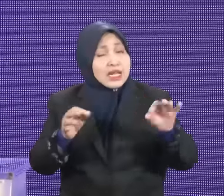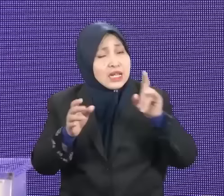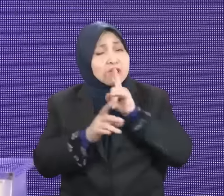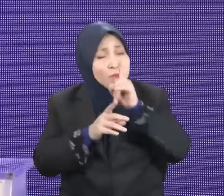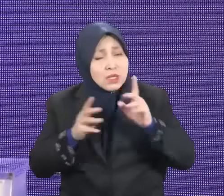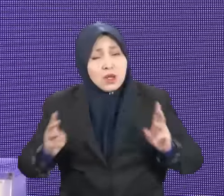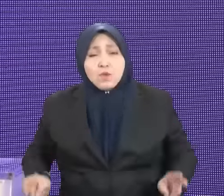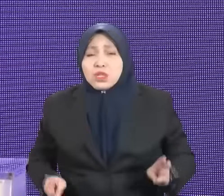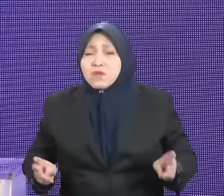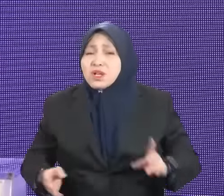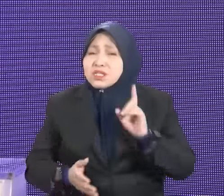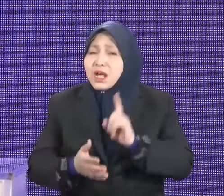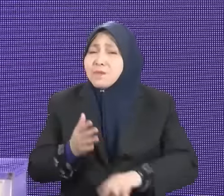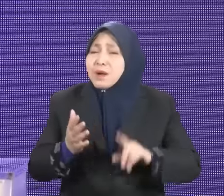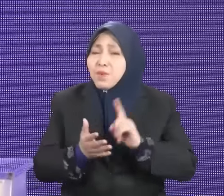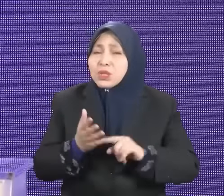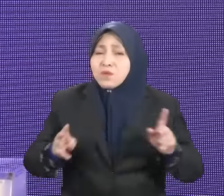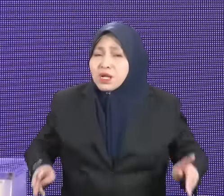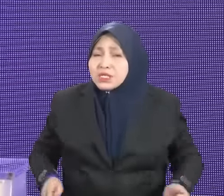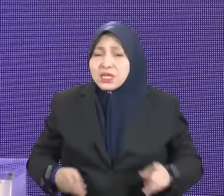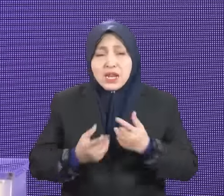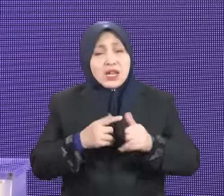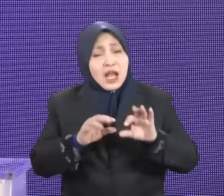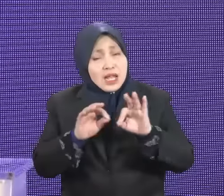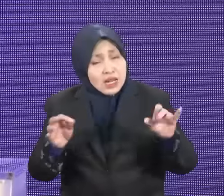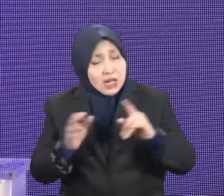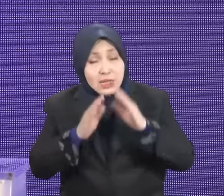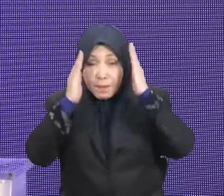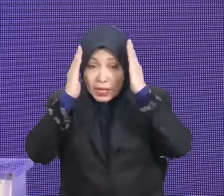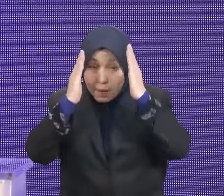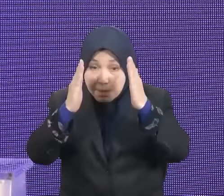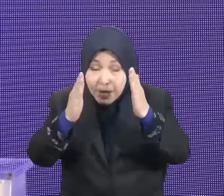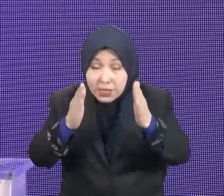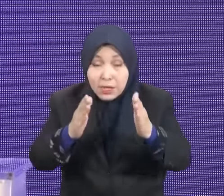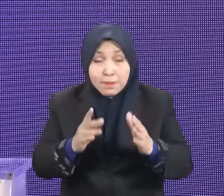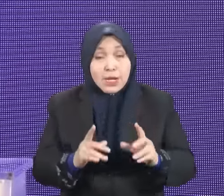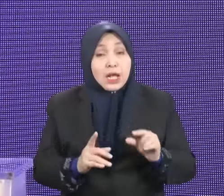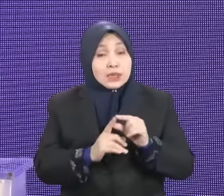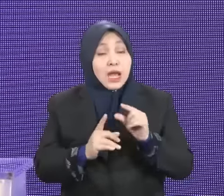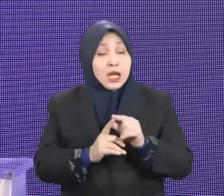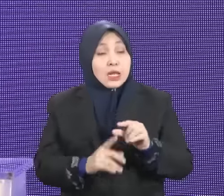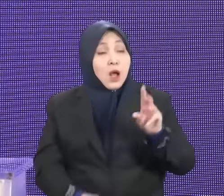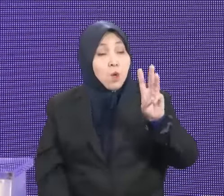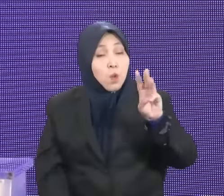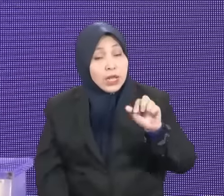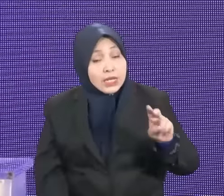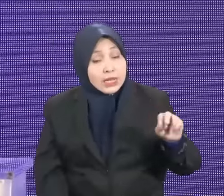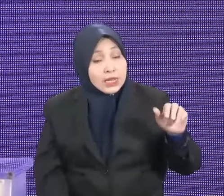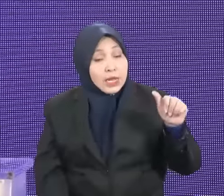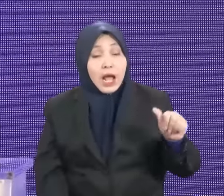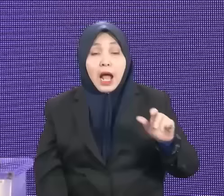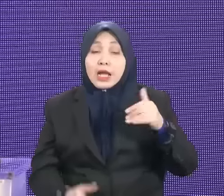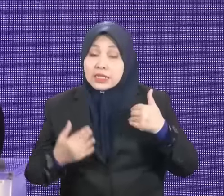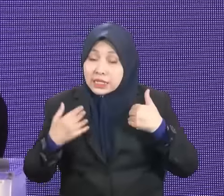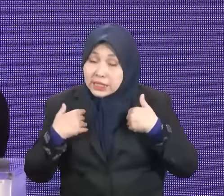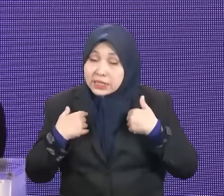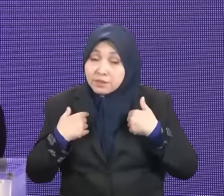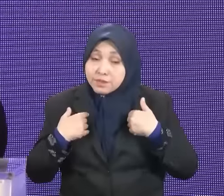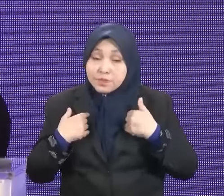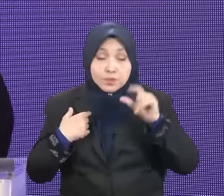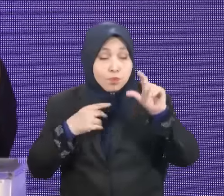motivasi untuk apa motivasi daripada Ayah ini diberi perhatian pada perkataan minkum maksudnya ada